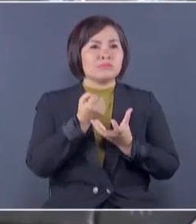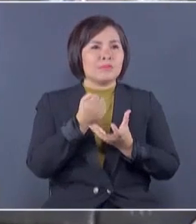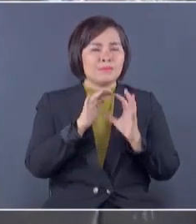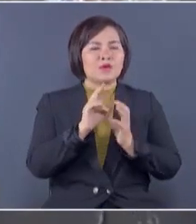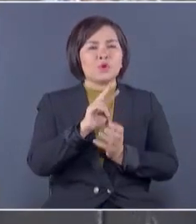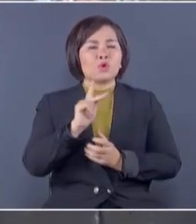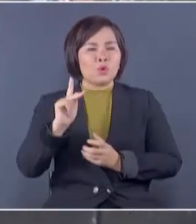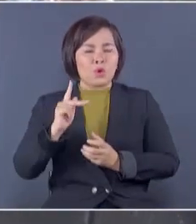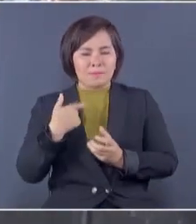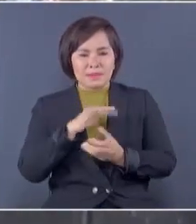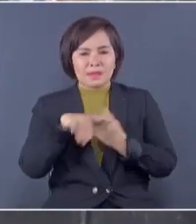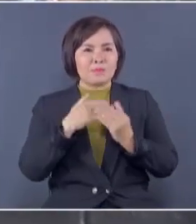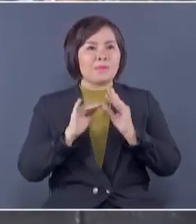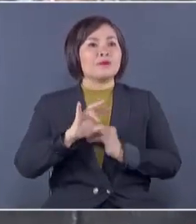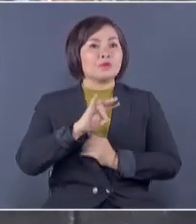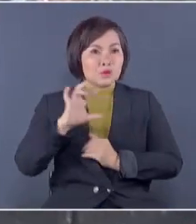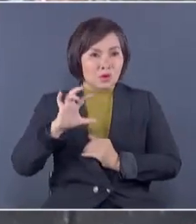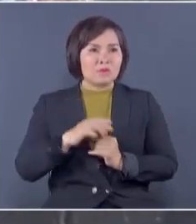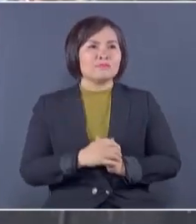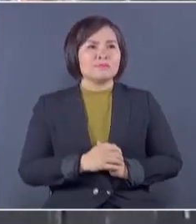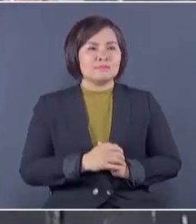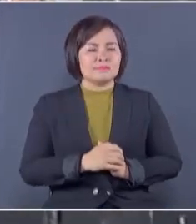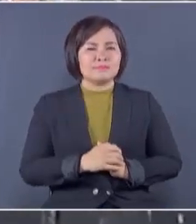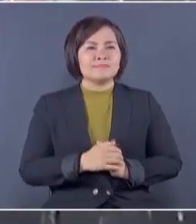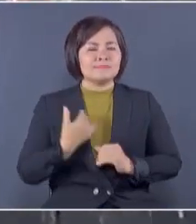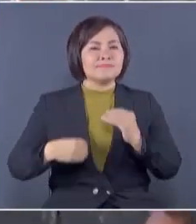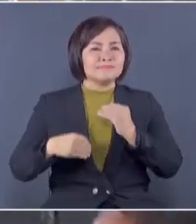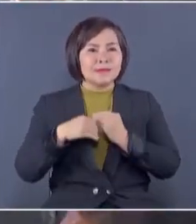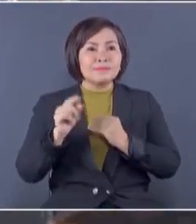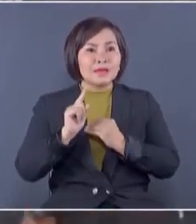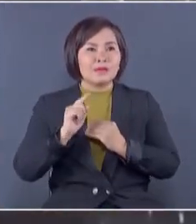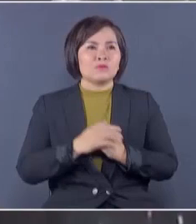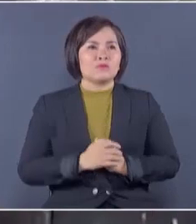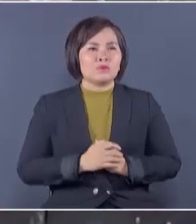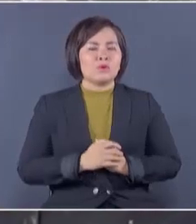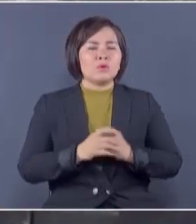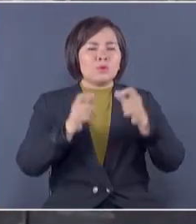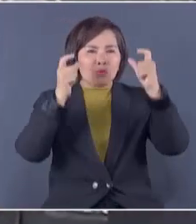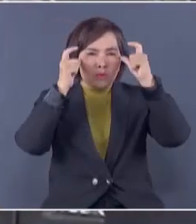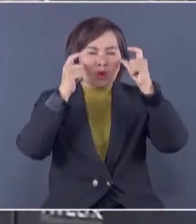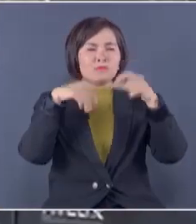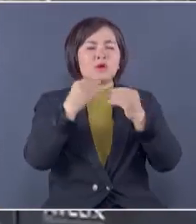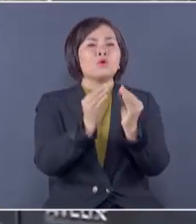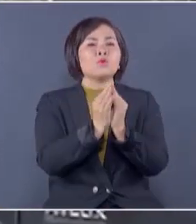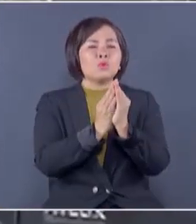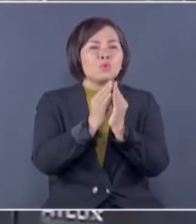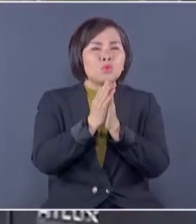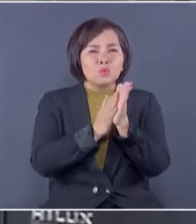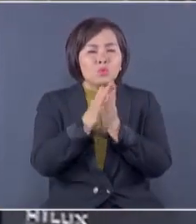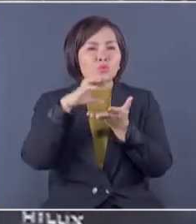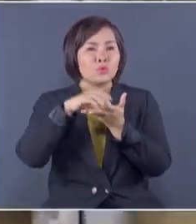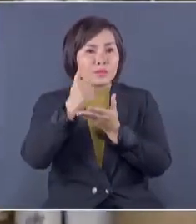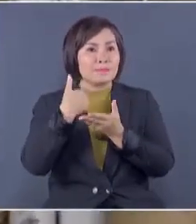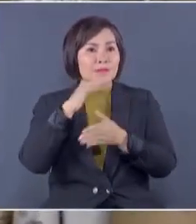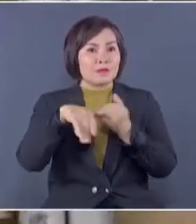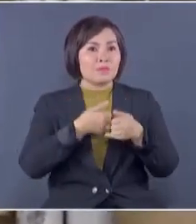เนี่ยรวมกว่า700ถุงนะครับเอามาในงานศพแล้วไม่พอครับบนรถนี้ยังมีโคให้ลุ้นโชคเป็นวัวแม่พันธุ์อีก5ตัว